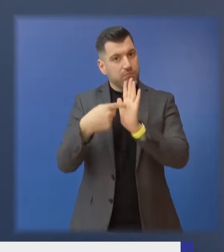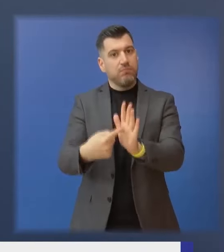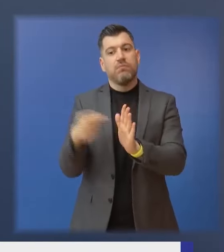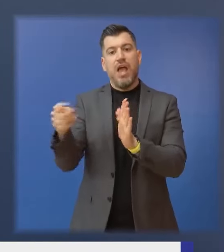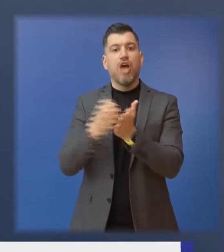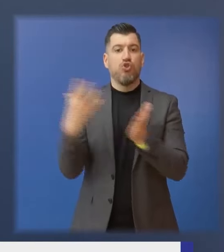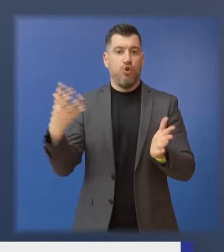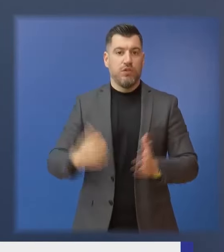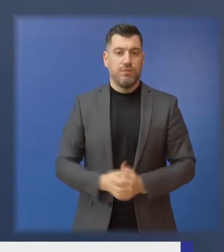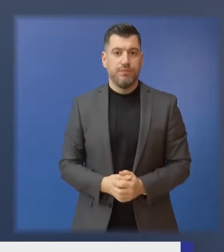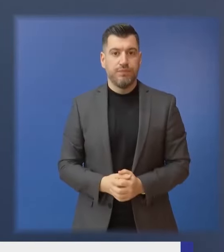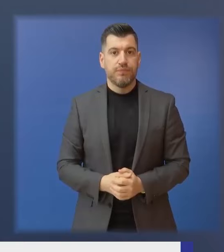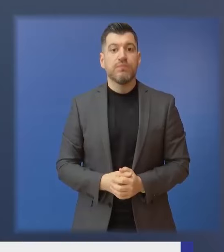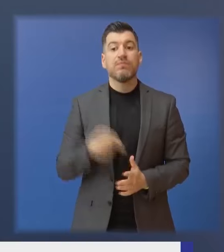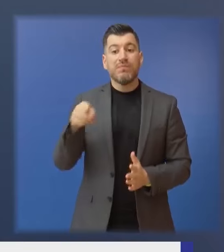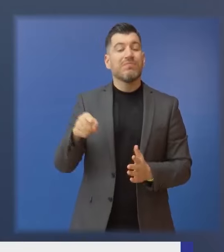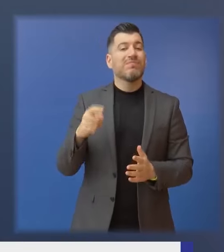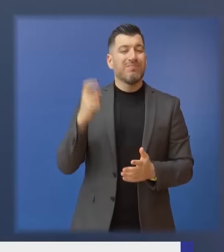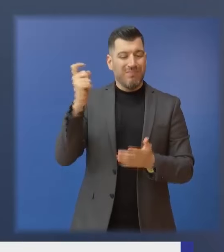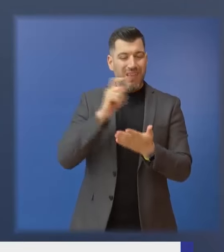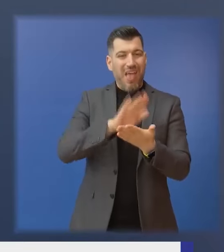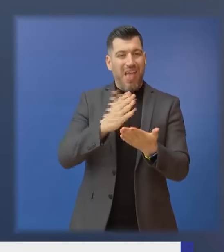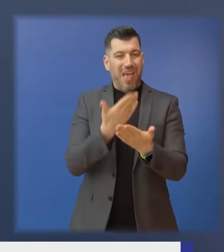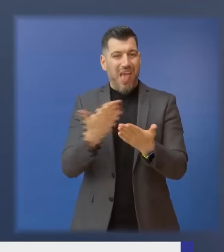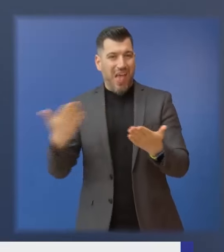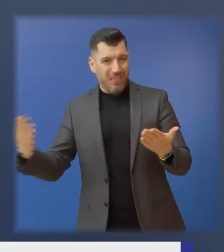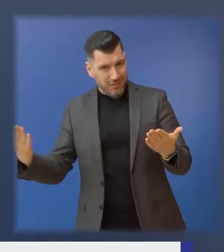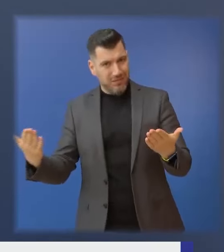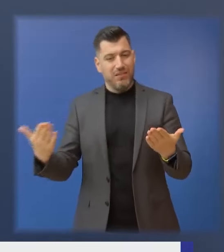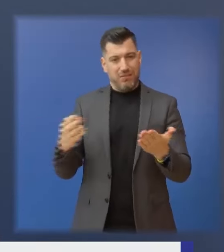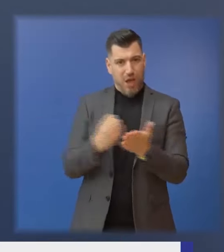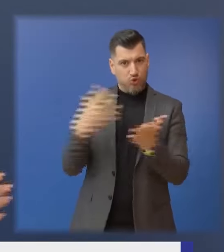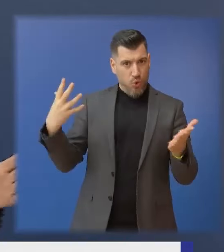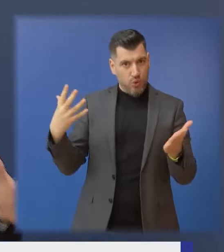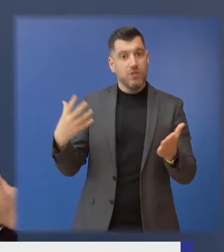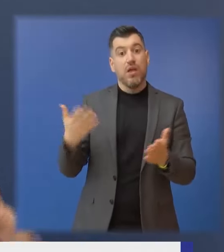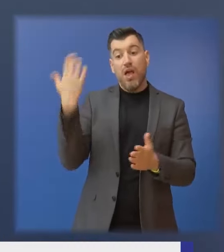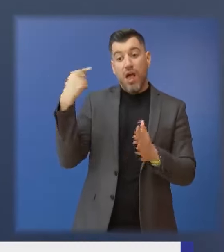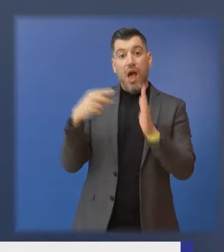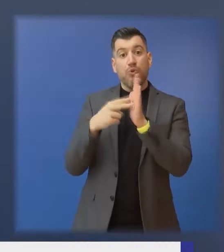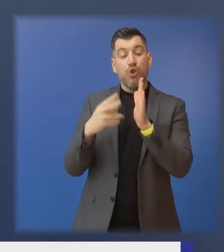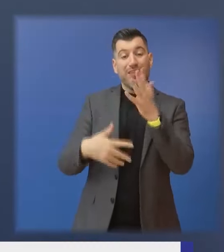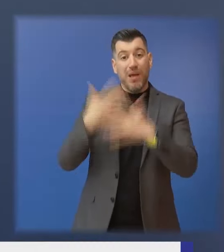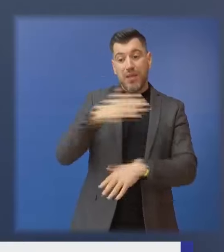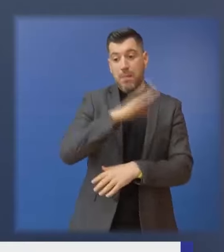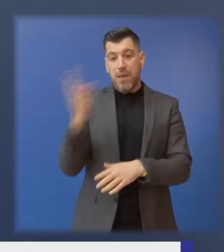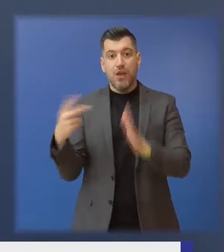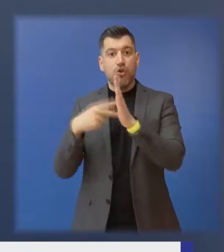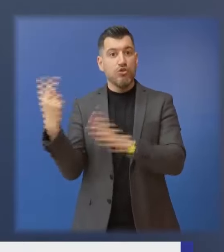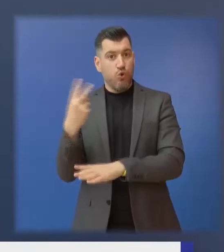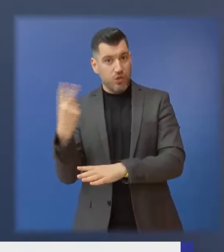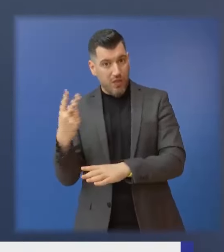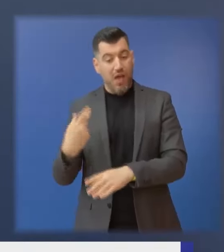σύμφωνα με τα αποτελέσματα της έκθεση η μεγαλύτερη μείωση στην ανασφάλεια της εργασίας από το 2015 έως το 2022